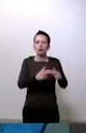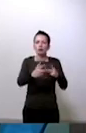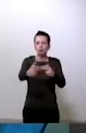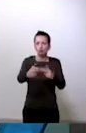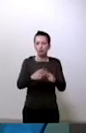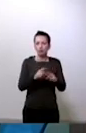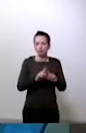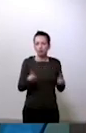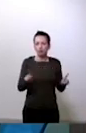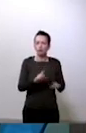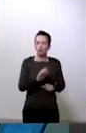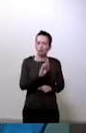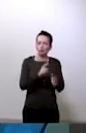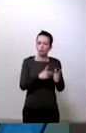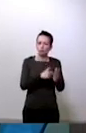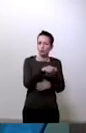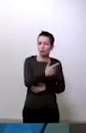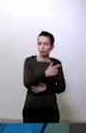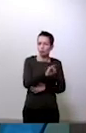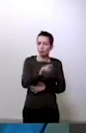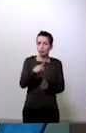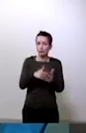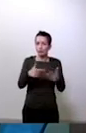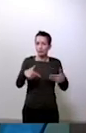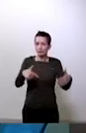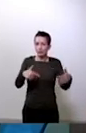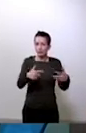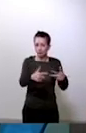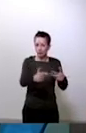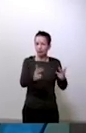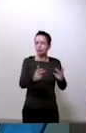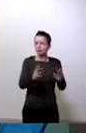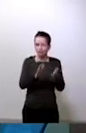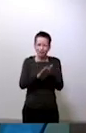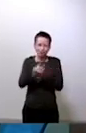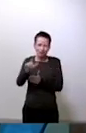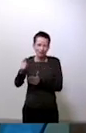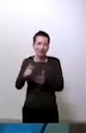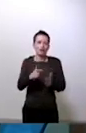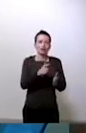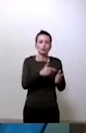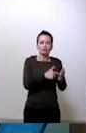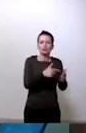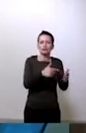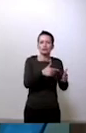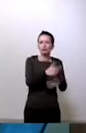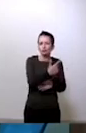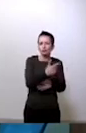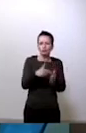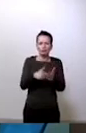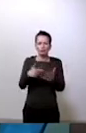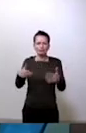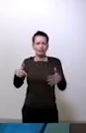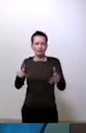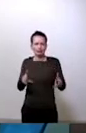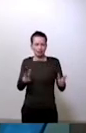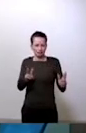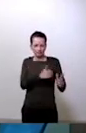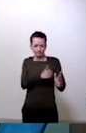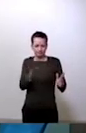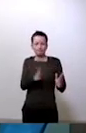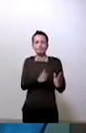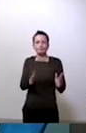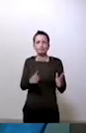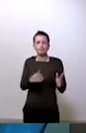première entre 2012 et 2017. Ça, c'est la seconde, pardon, entre 2012 et 2017, je ne vois pas bien le diapo, où on